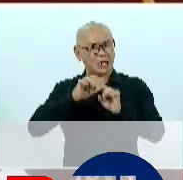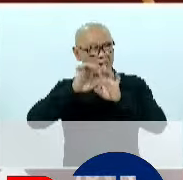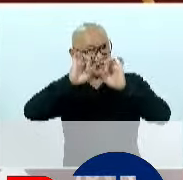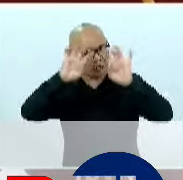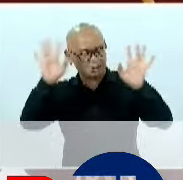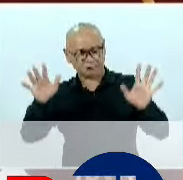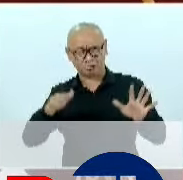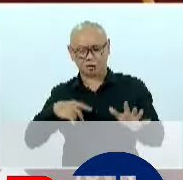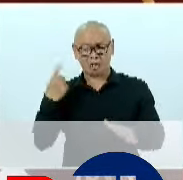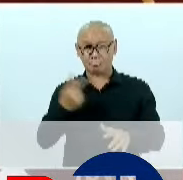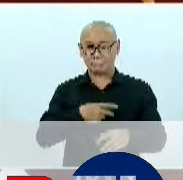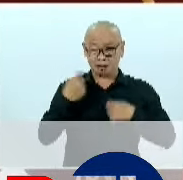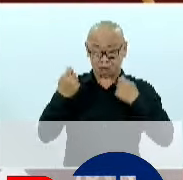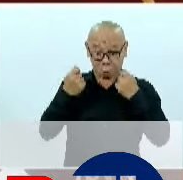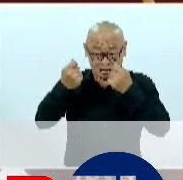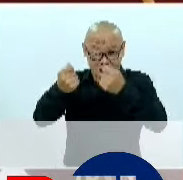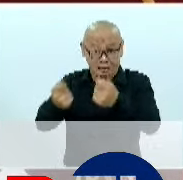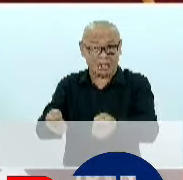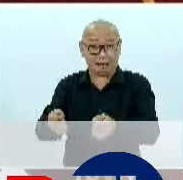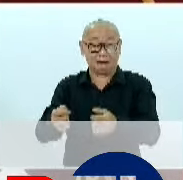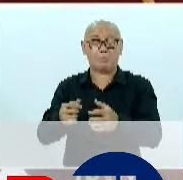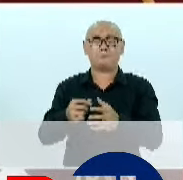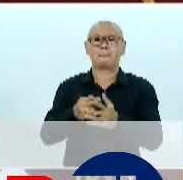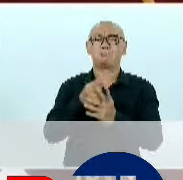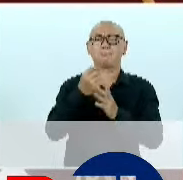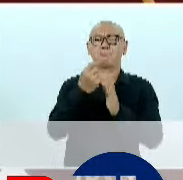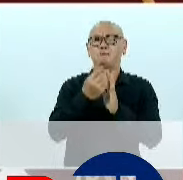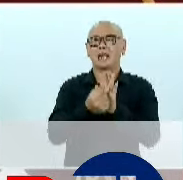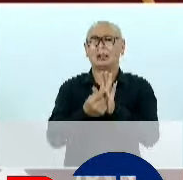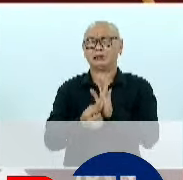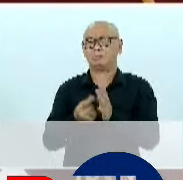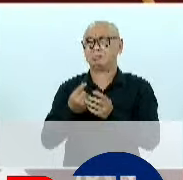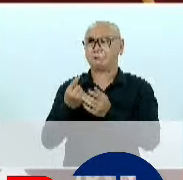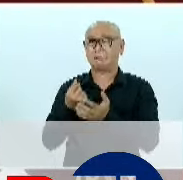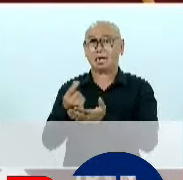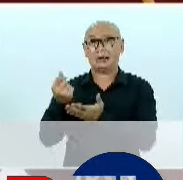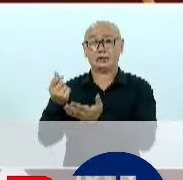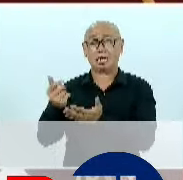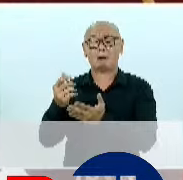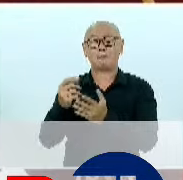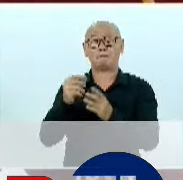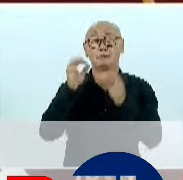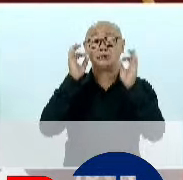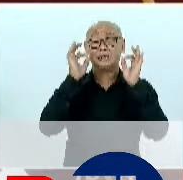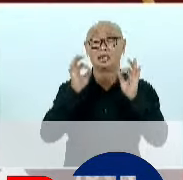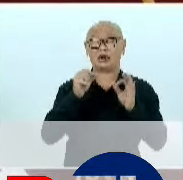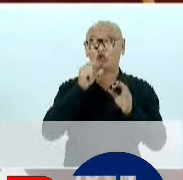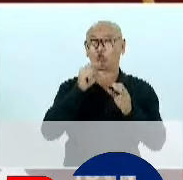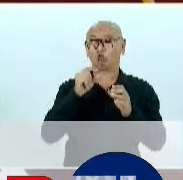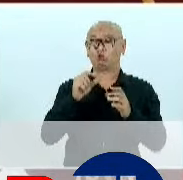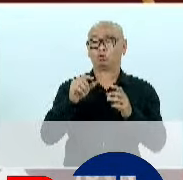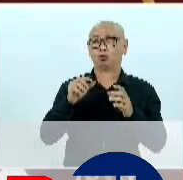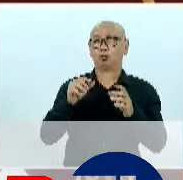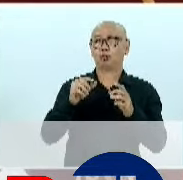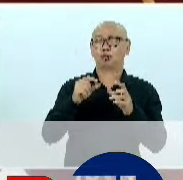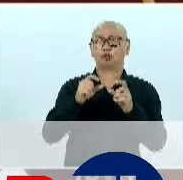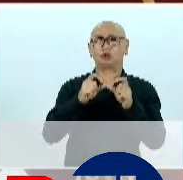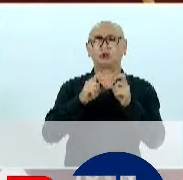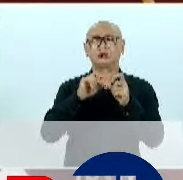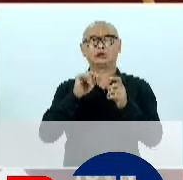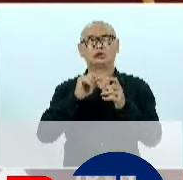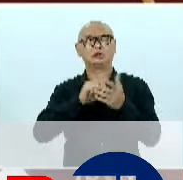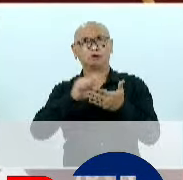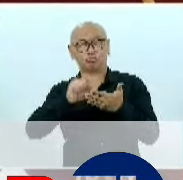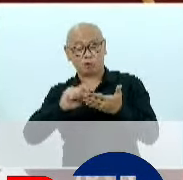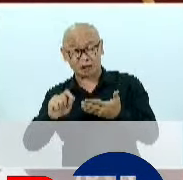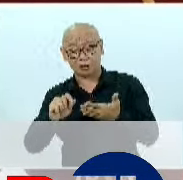juga memberikan biaya pendidikan kepada siswa-siswi yang ada di Madrasah Aliah